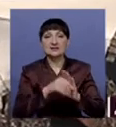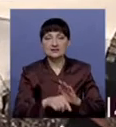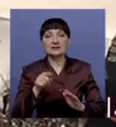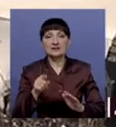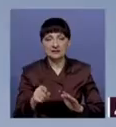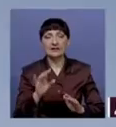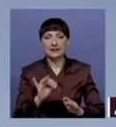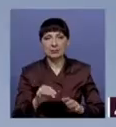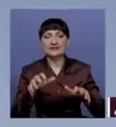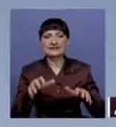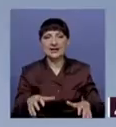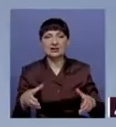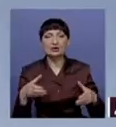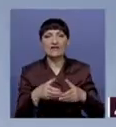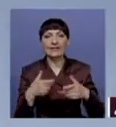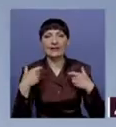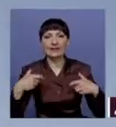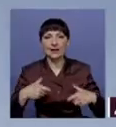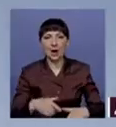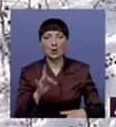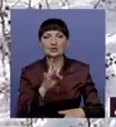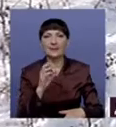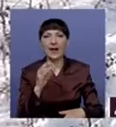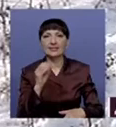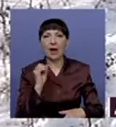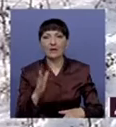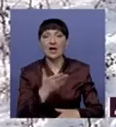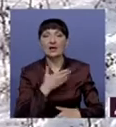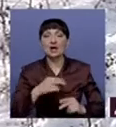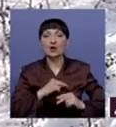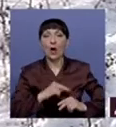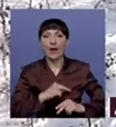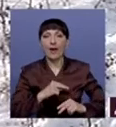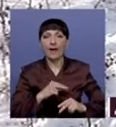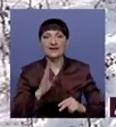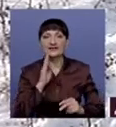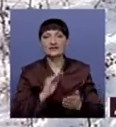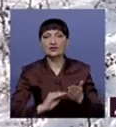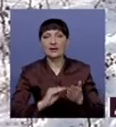жертв оказался председатель Совета генералов Рустем Кайдаров и наша коллега по цеху Дана Круглова.